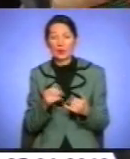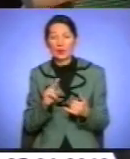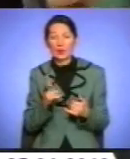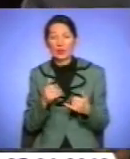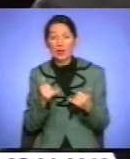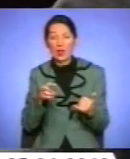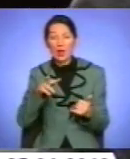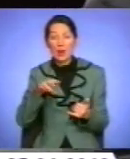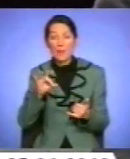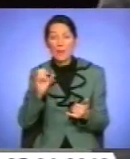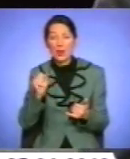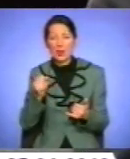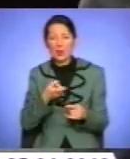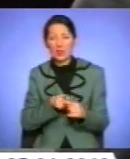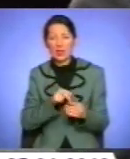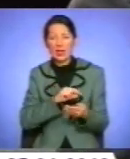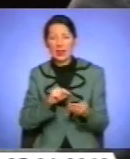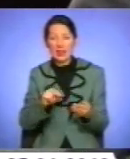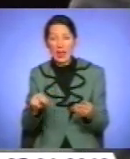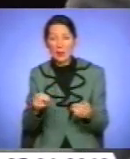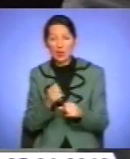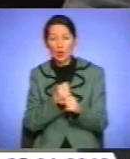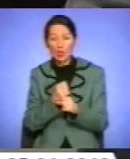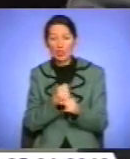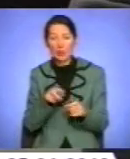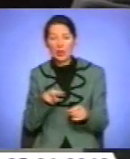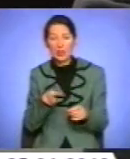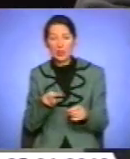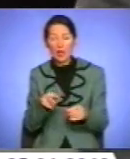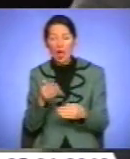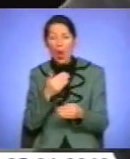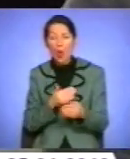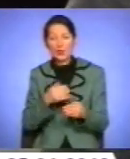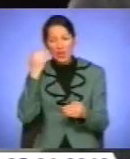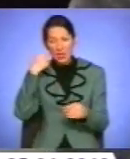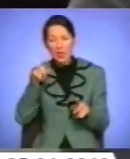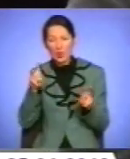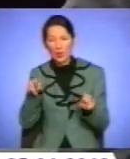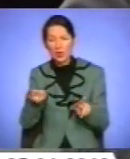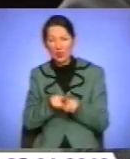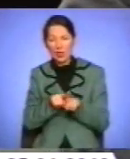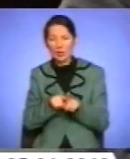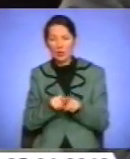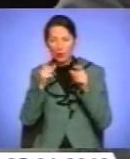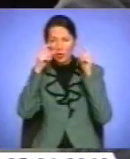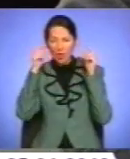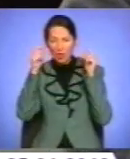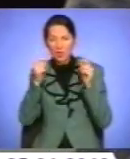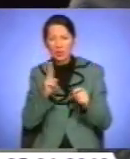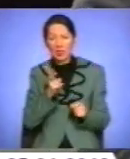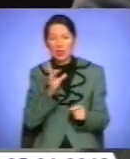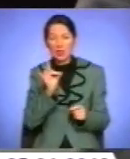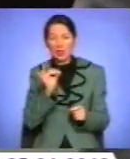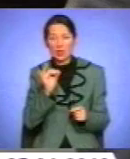оцей напис коричневими літерами. Ну, в останньому герої теж, тут кашкет, можна сказати. Ну, і в Краївці тут можна сказати, що все